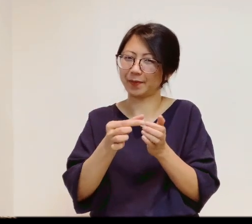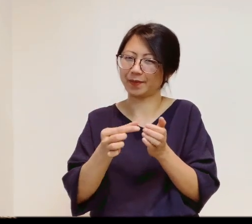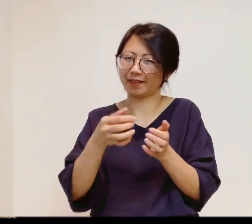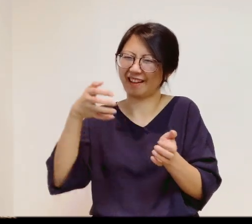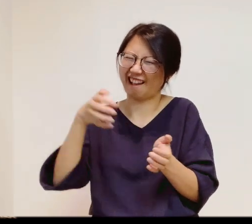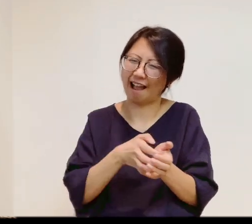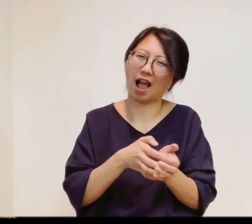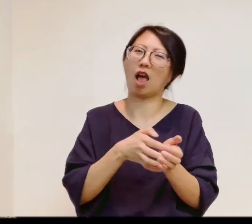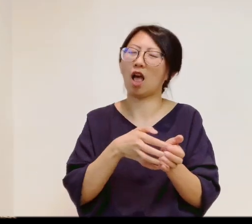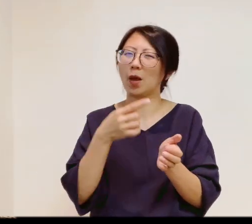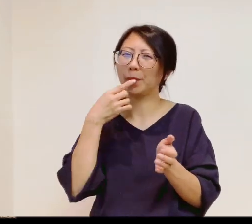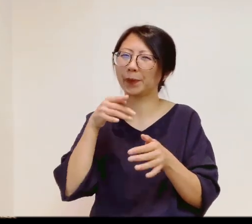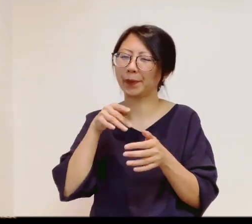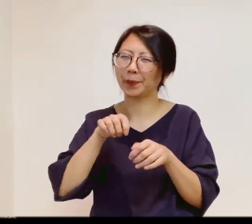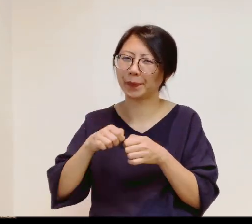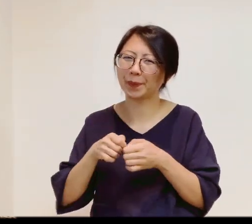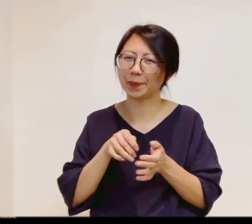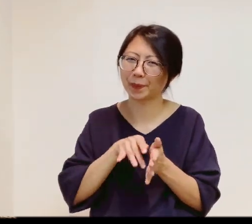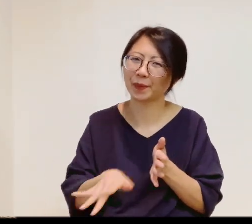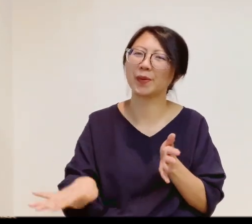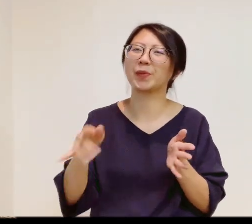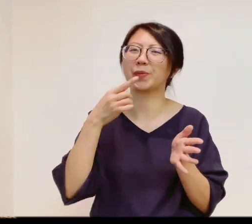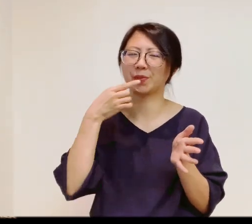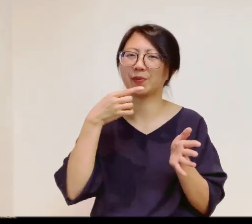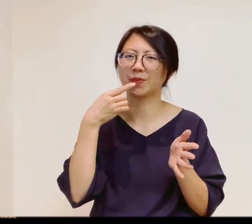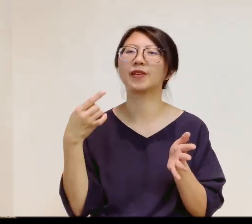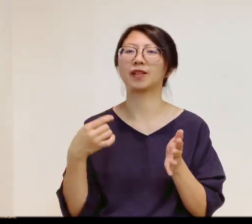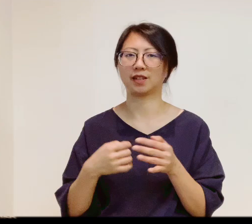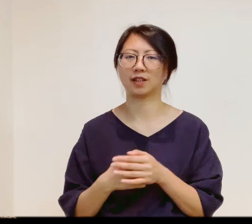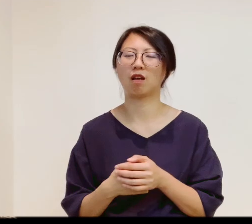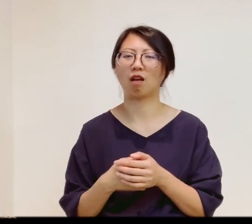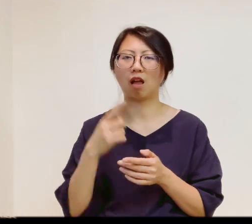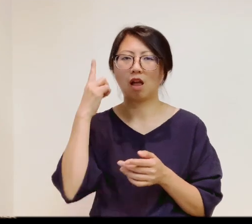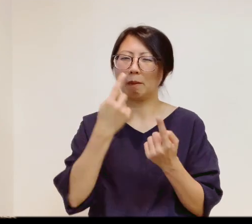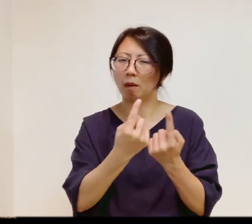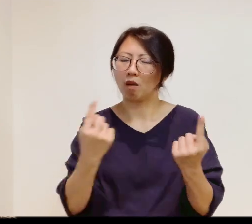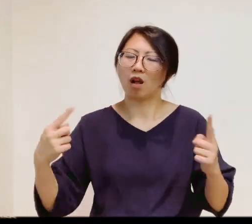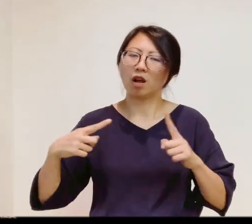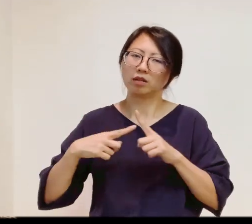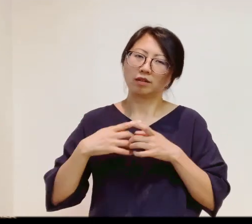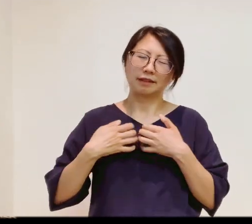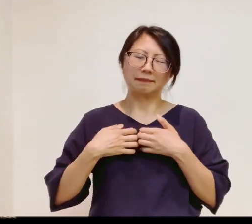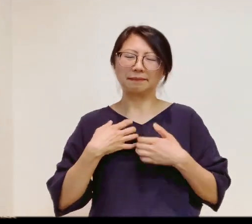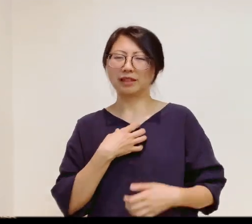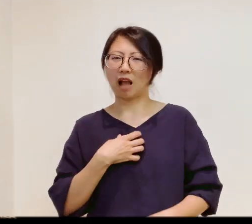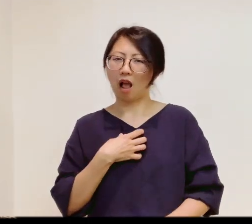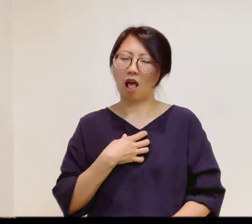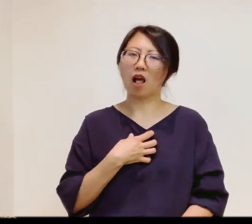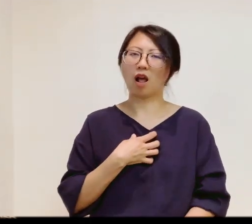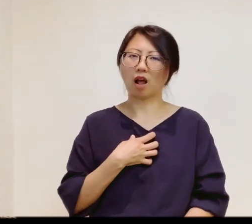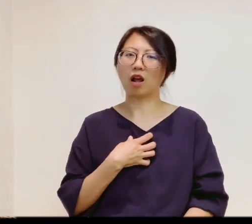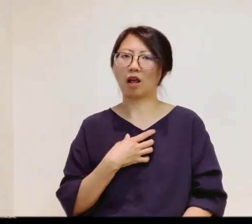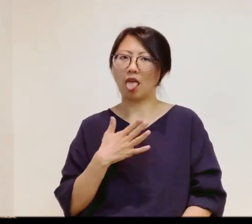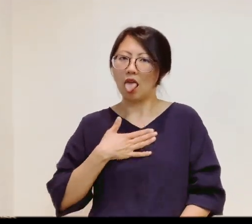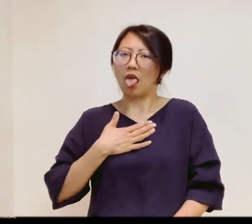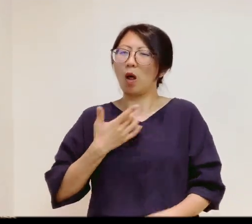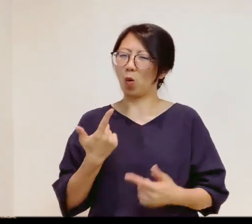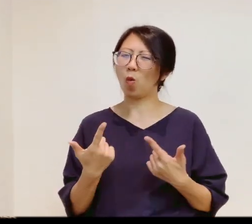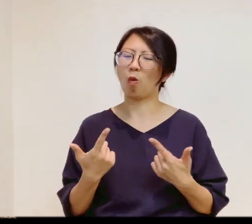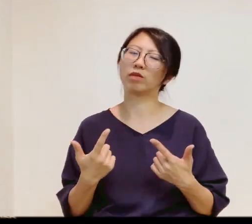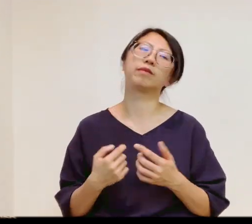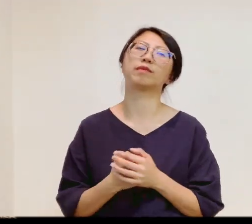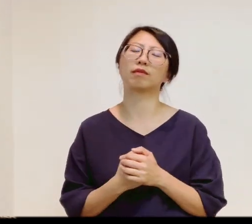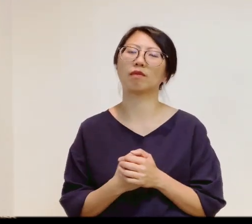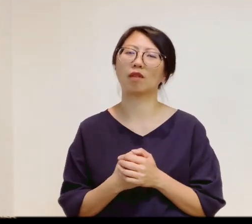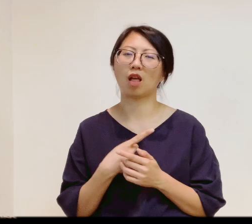手掌嗰度。咁你可以諗下，即係每一個人嘅狀態係點樣？咁喺個集中營裏面咧，佢見到好多即係